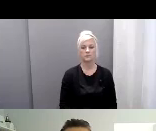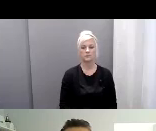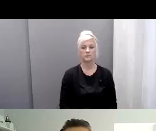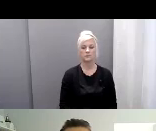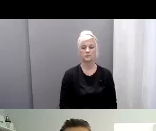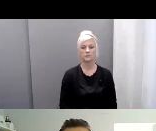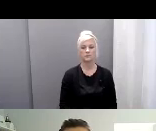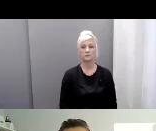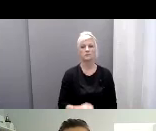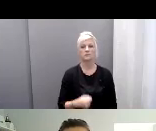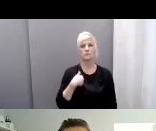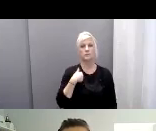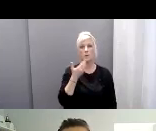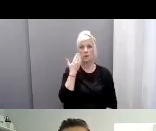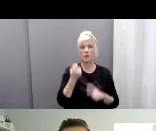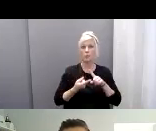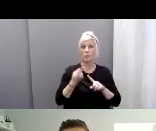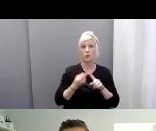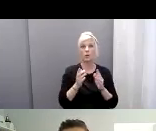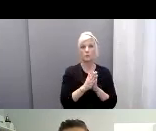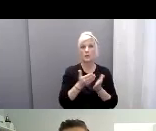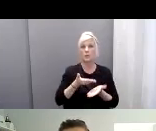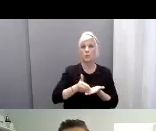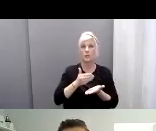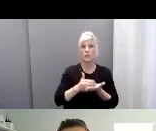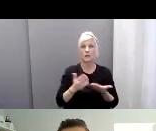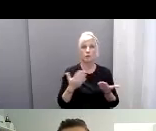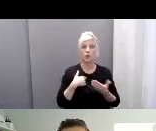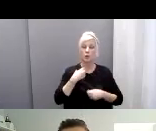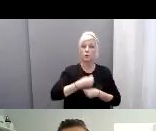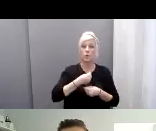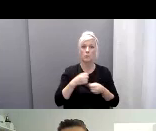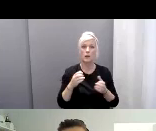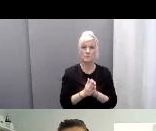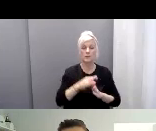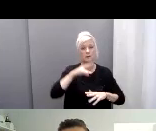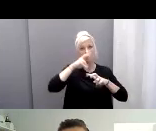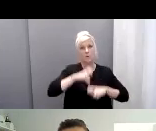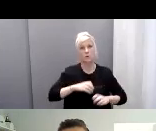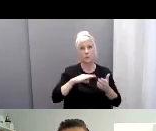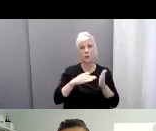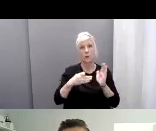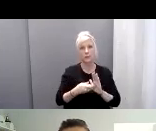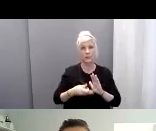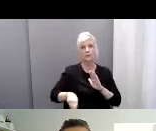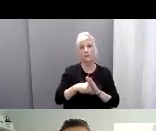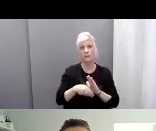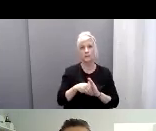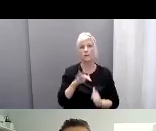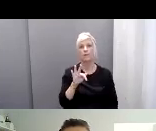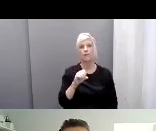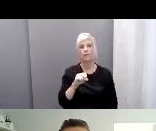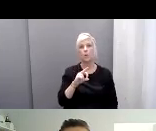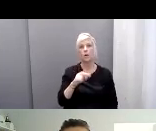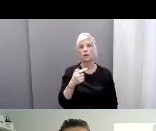Jag kan börja med att berätta att det jag håller på med är ett tvåårigt forskningsprojekt finansierat av Forte, där